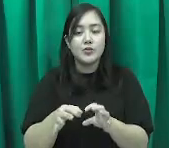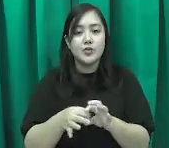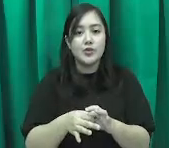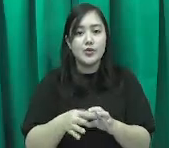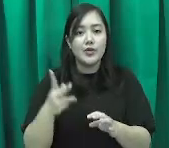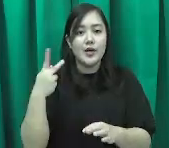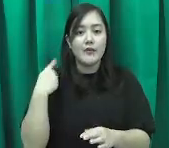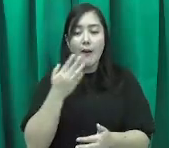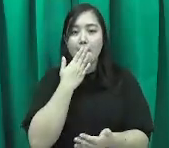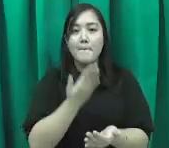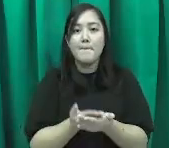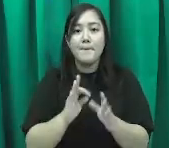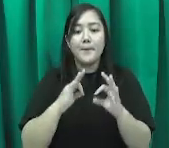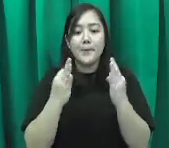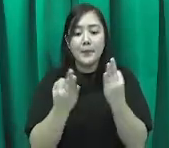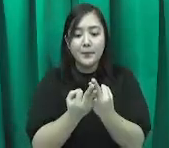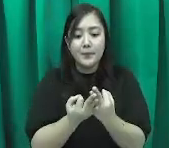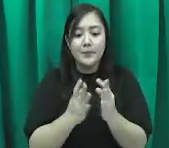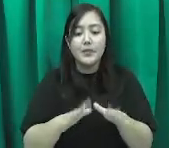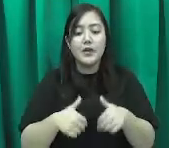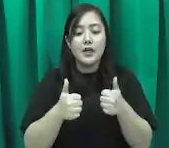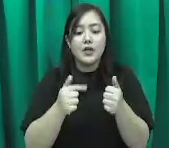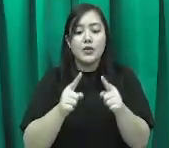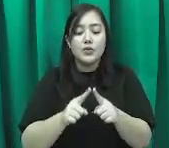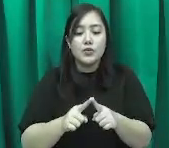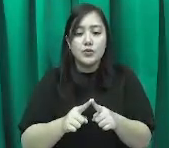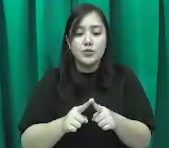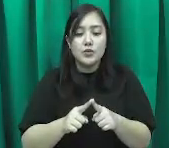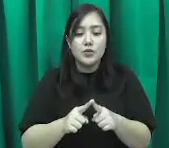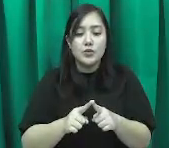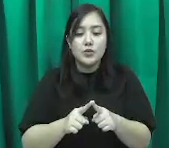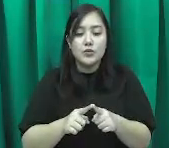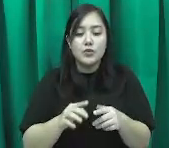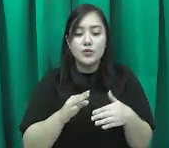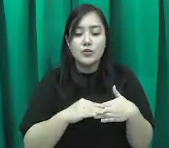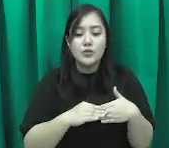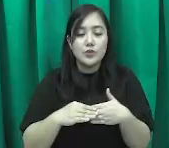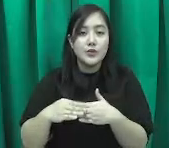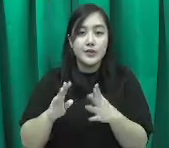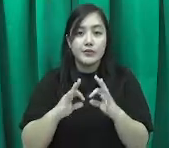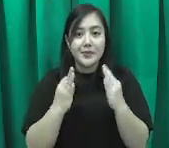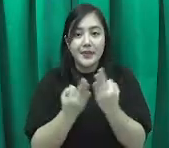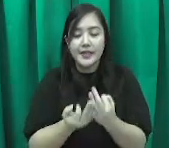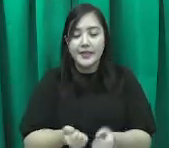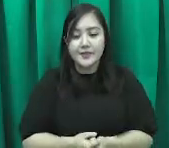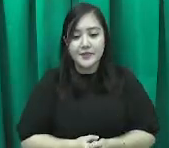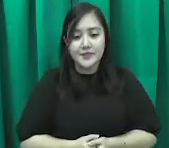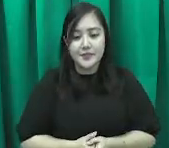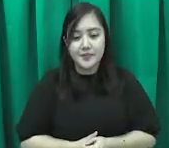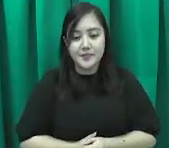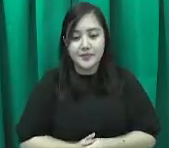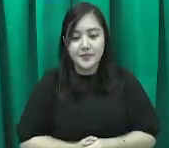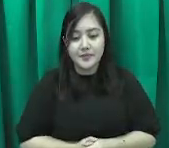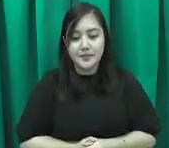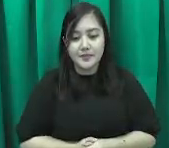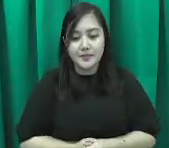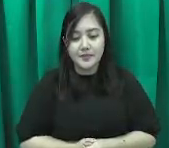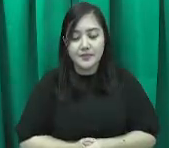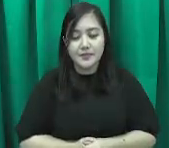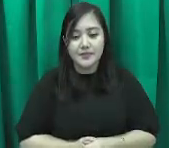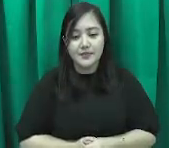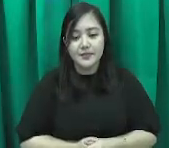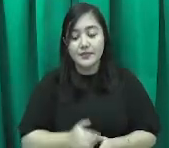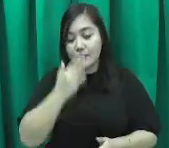having a good family. Yeah. No, kung paano natin papatakbuhin ng maayos yung ating family. Alam naman natin yon na